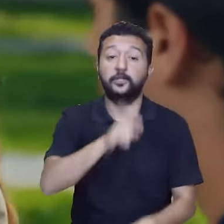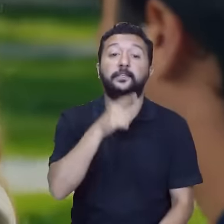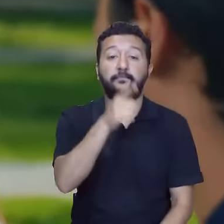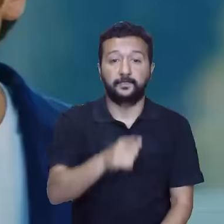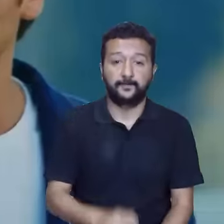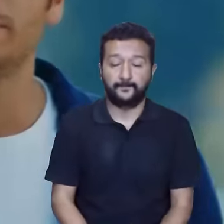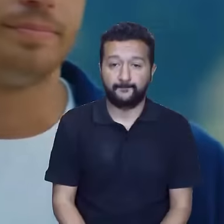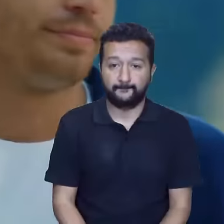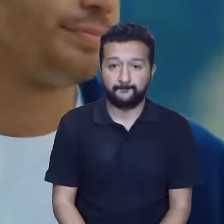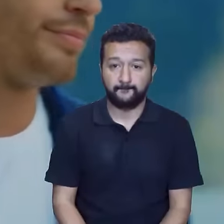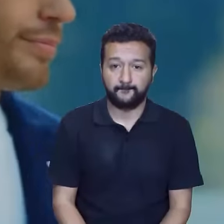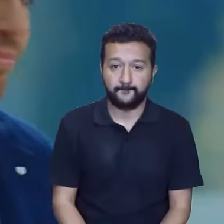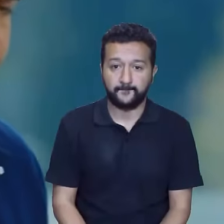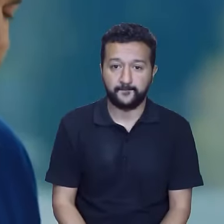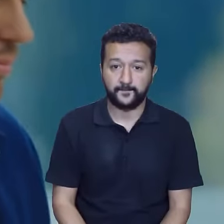amca.